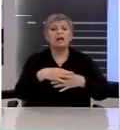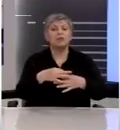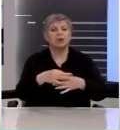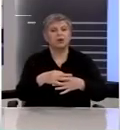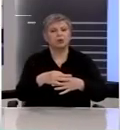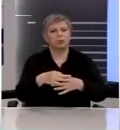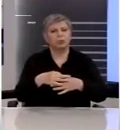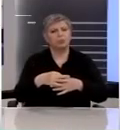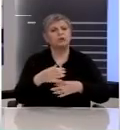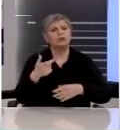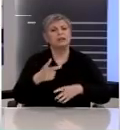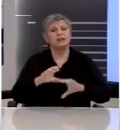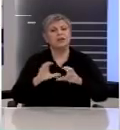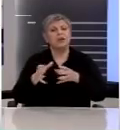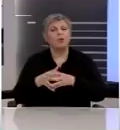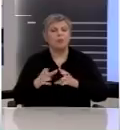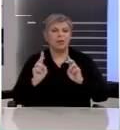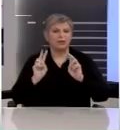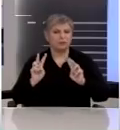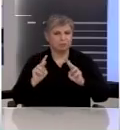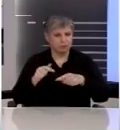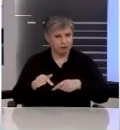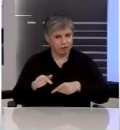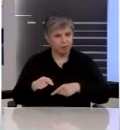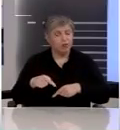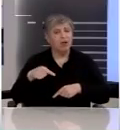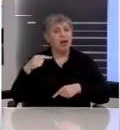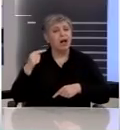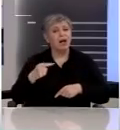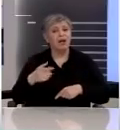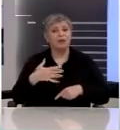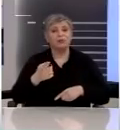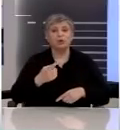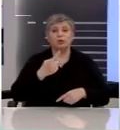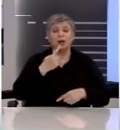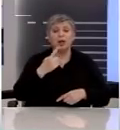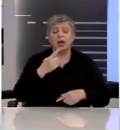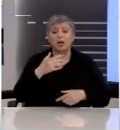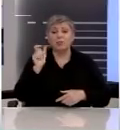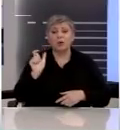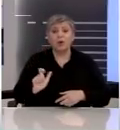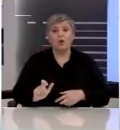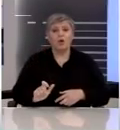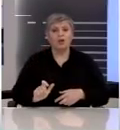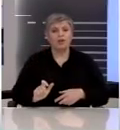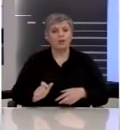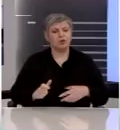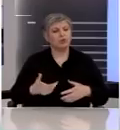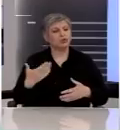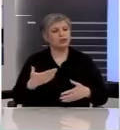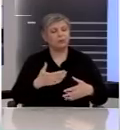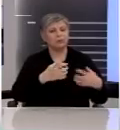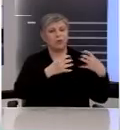Δημοκρατικής Συμπαράταξης να αναλαμβάνει την ευθύνη να καταθέσει στο Κοινοβούλιο άκρως